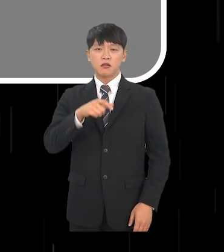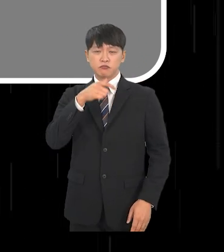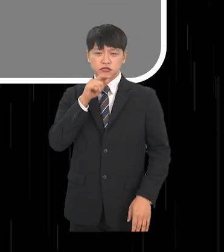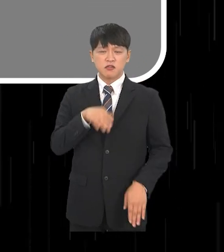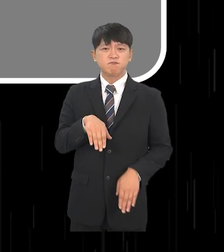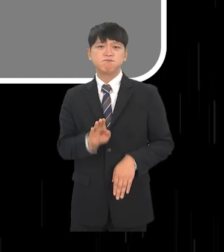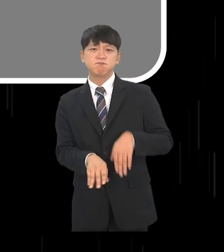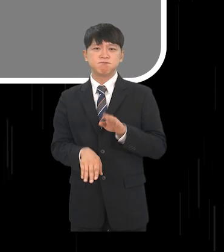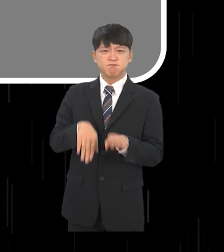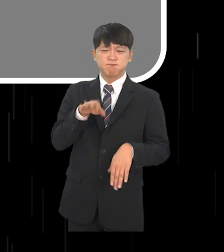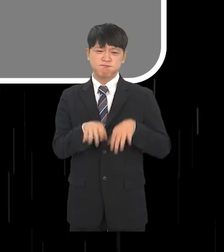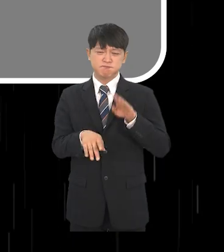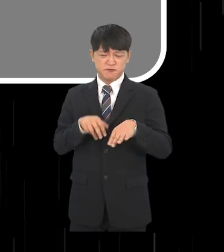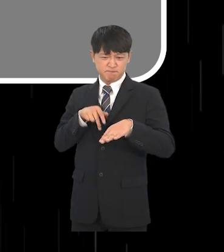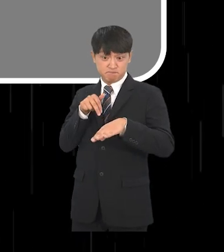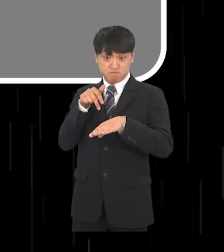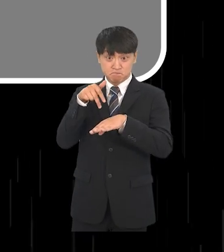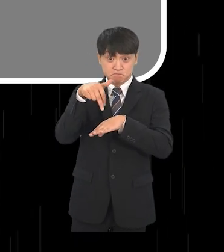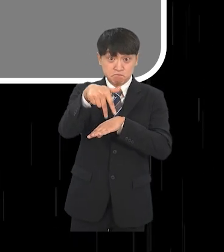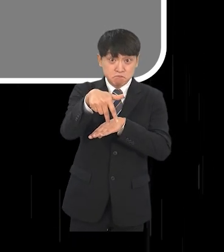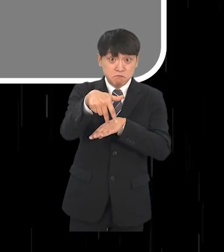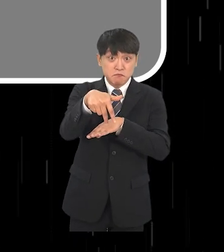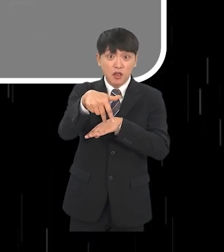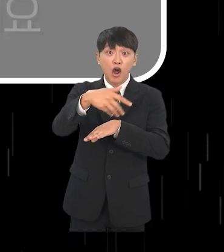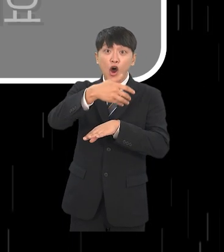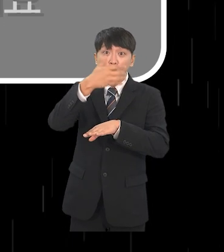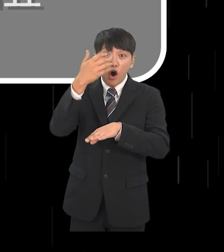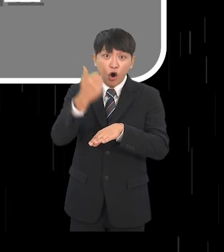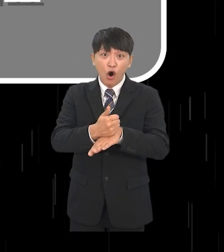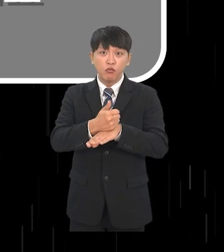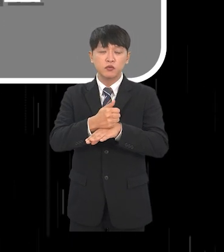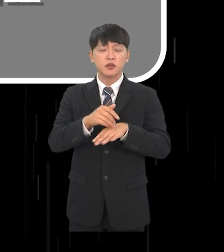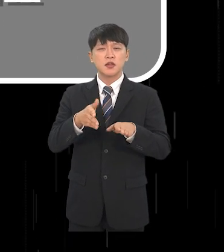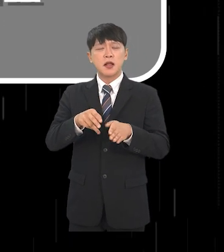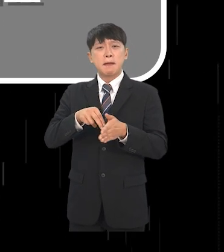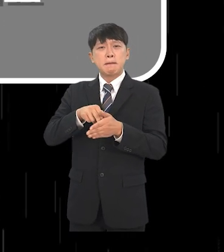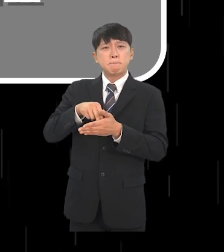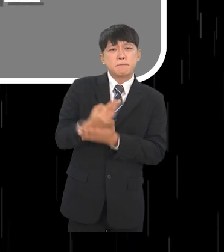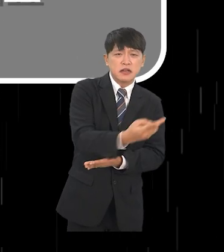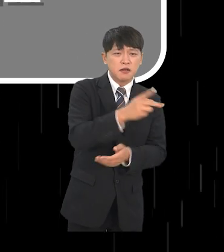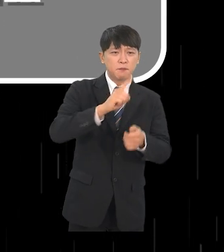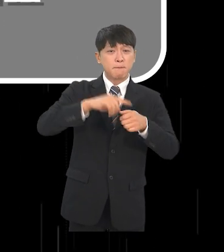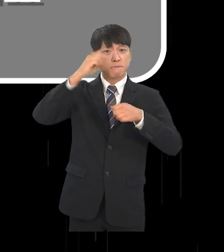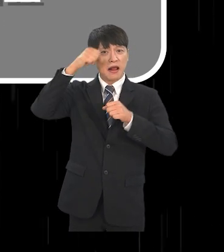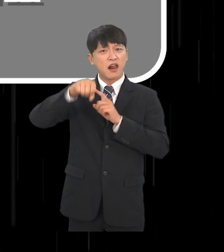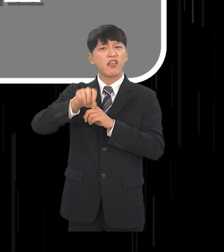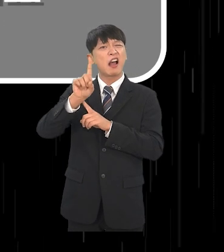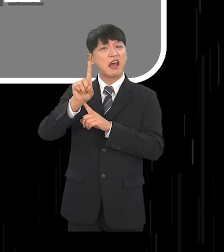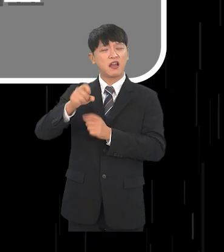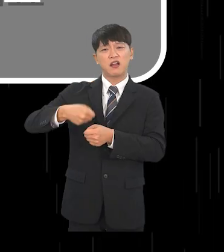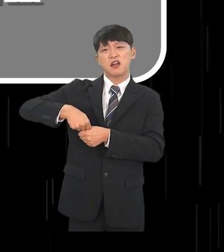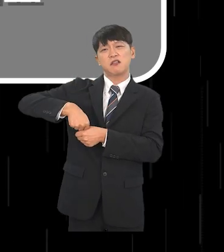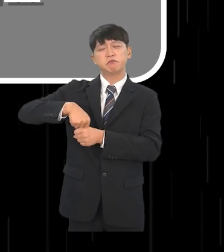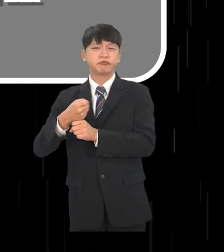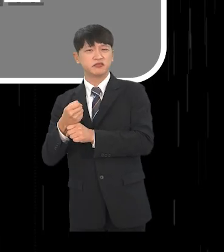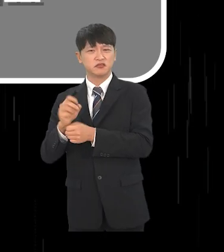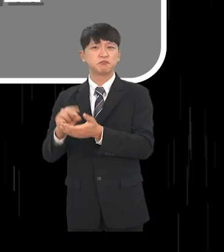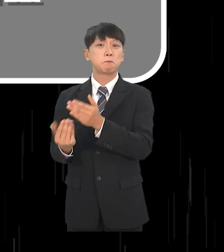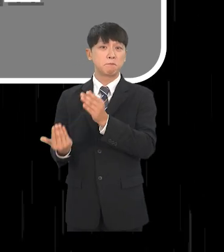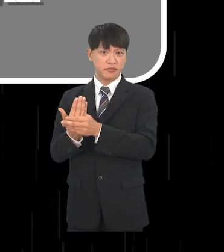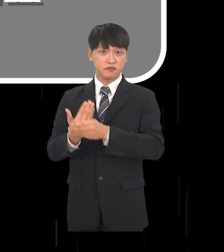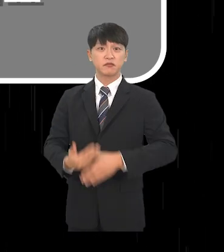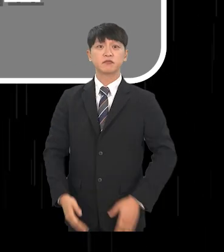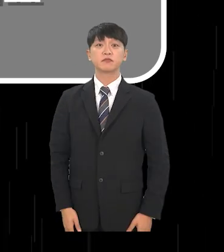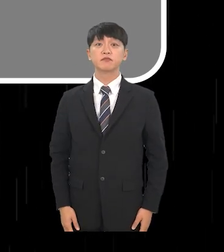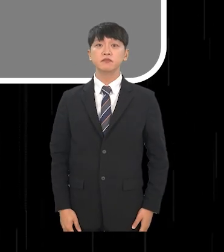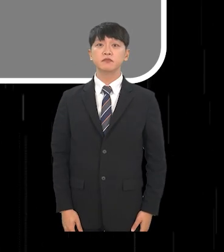철벅철벅 물살을 가르며 부지런히 길을 걷다 그만 갑자기 길에서 미끄러지며 한쪽 발이 골절되는 사고를